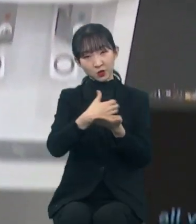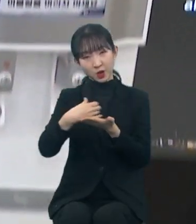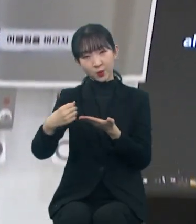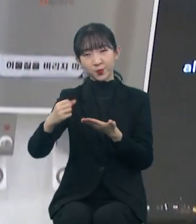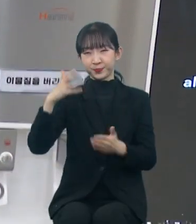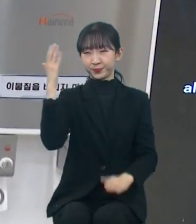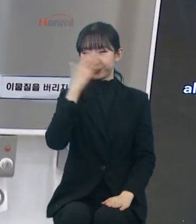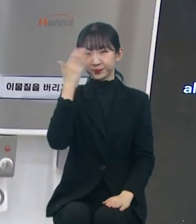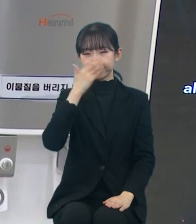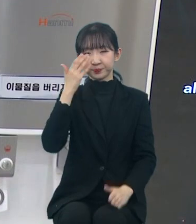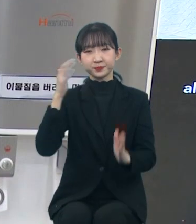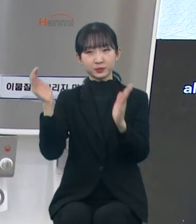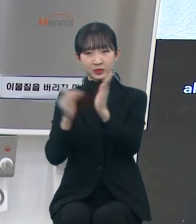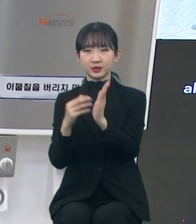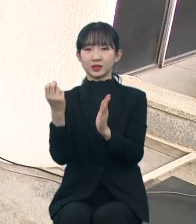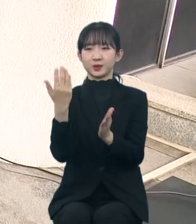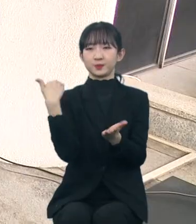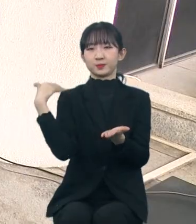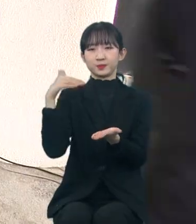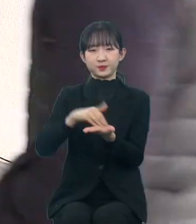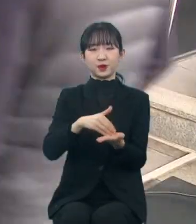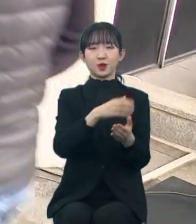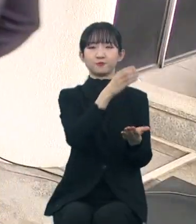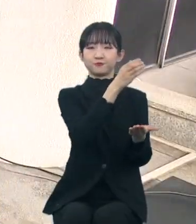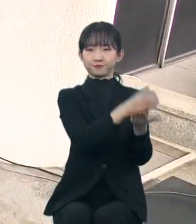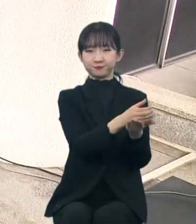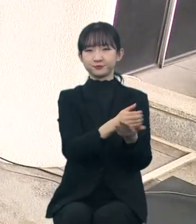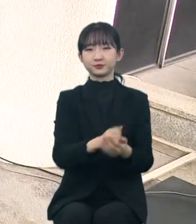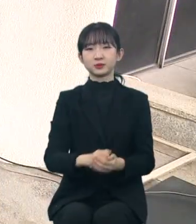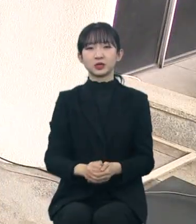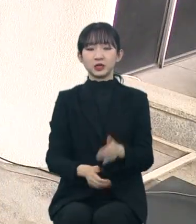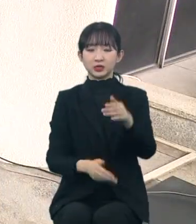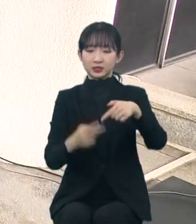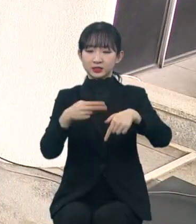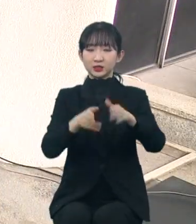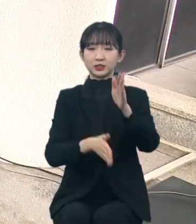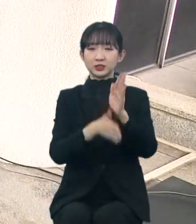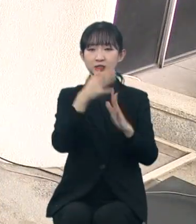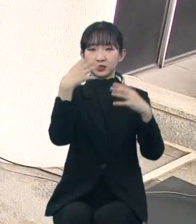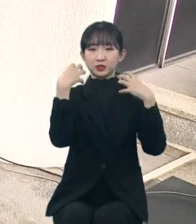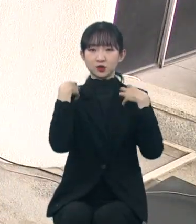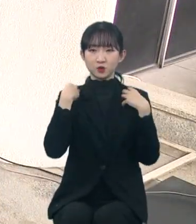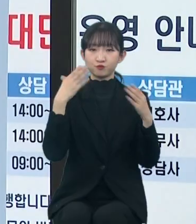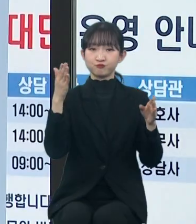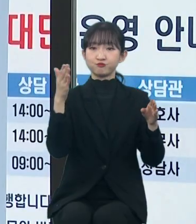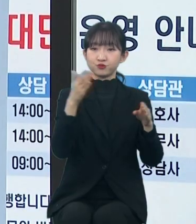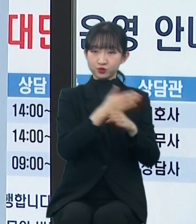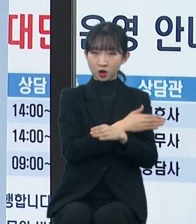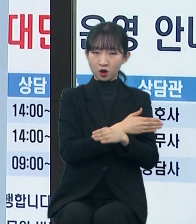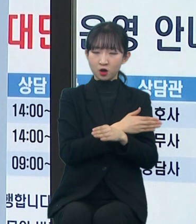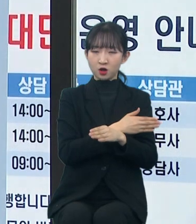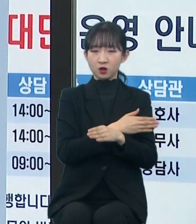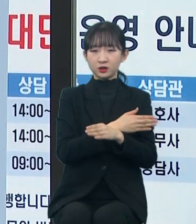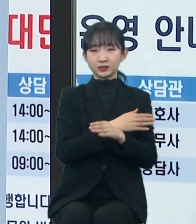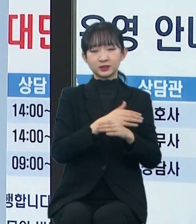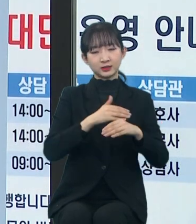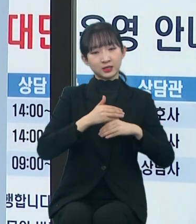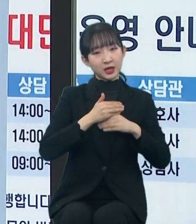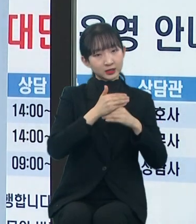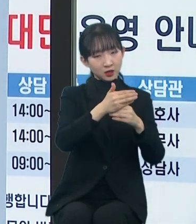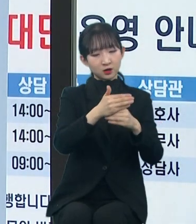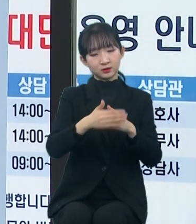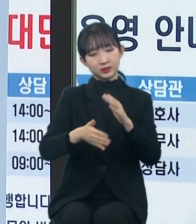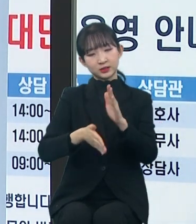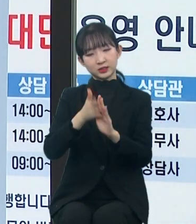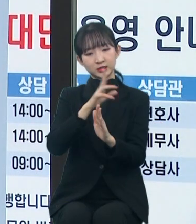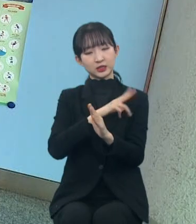등 직접 관리하는 겁니다. 인천시청에서 시작된 친환경 자원순환청사는 다음 달부터 시의회와